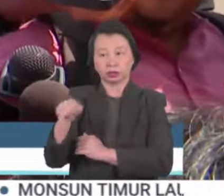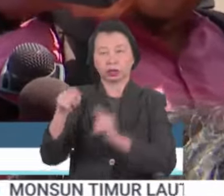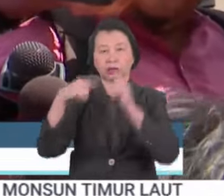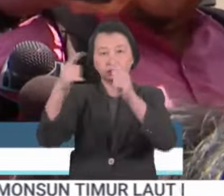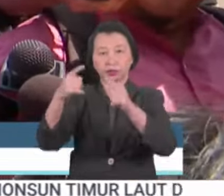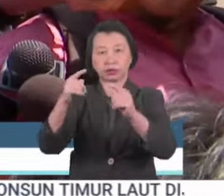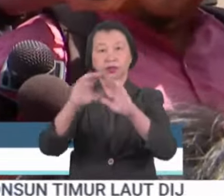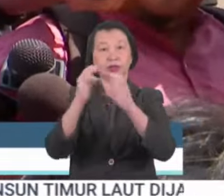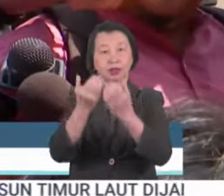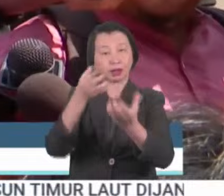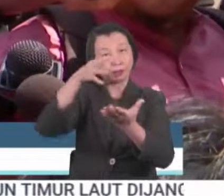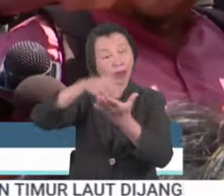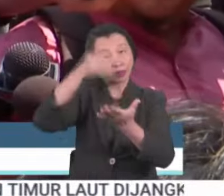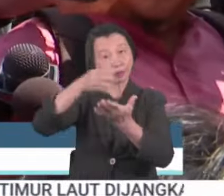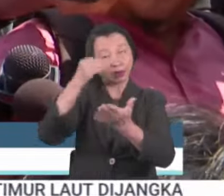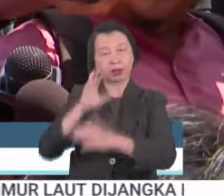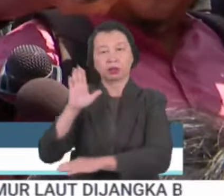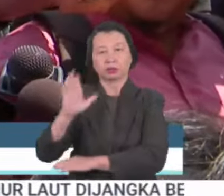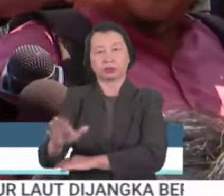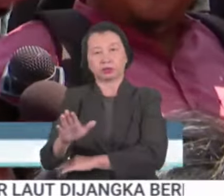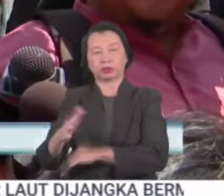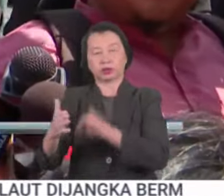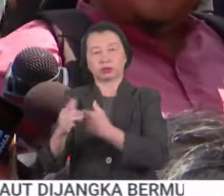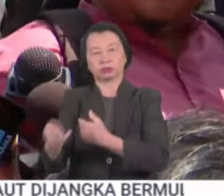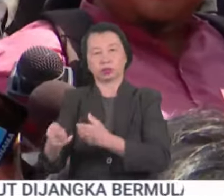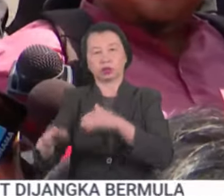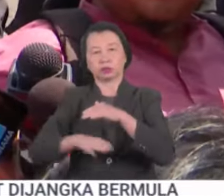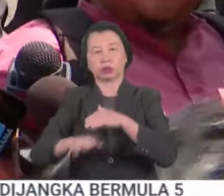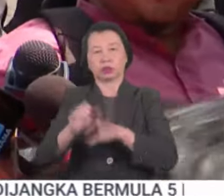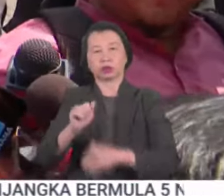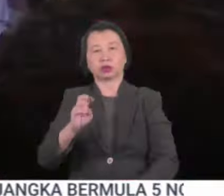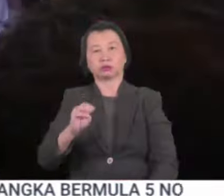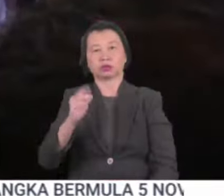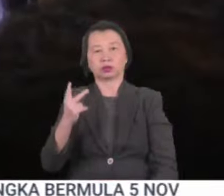pergi ke kuliah, sebelah petang sampai keesokan harinya di bawah ALK.